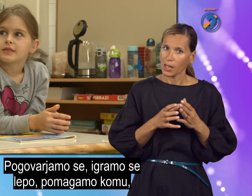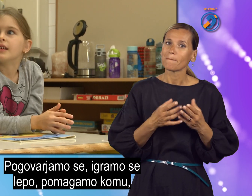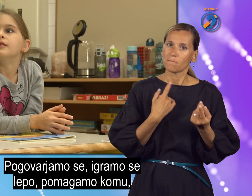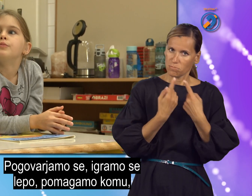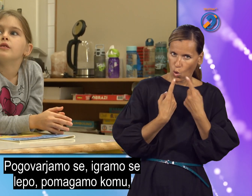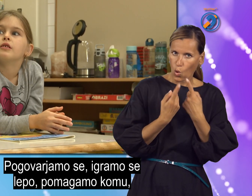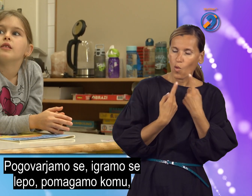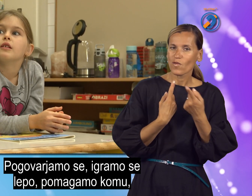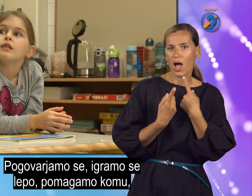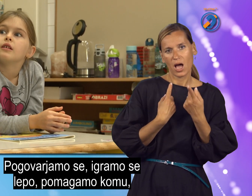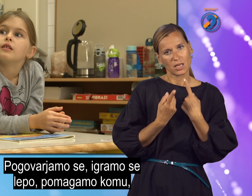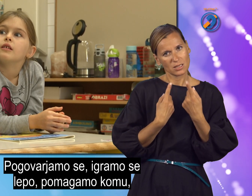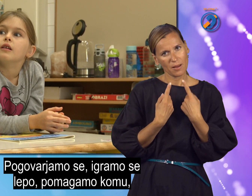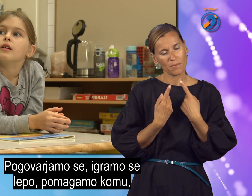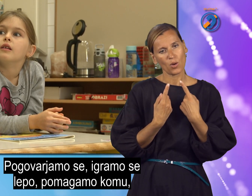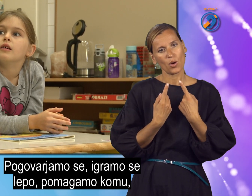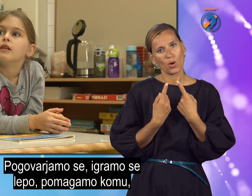Pogovarjamo se lepo,